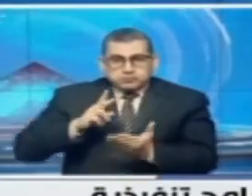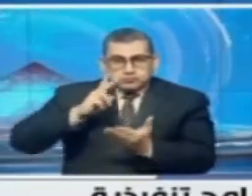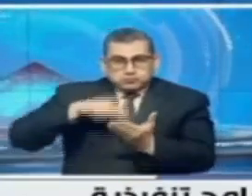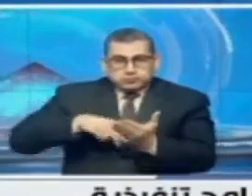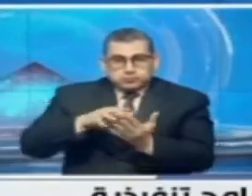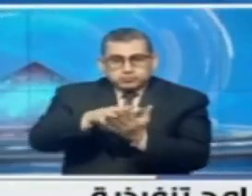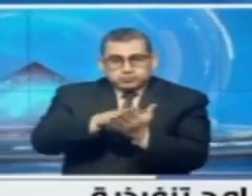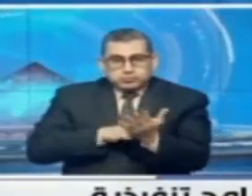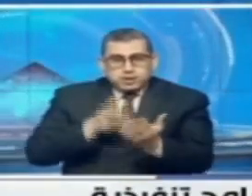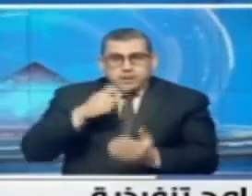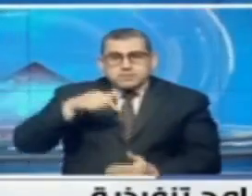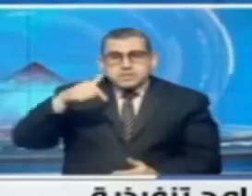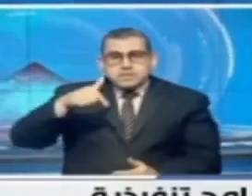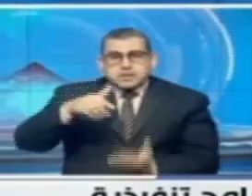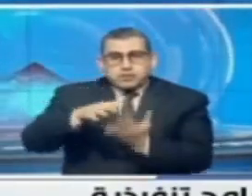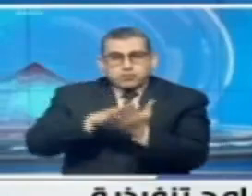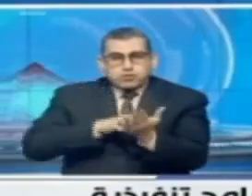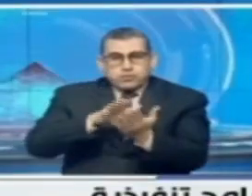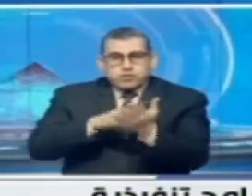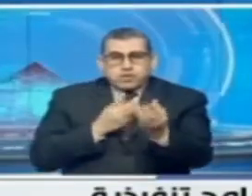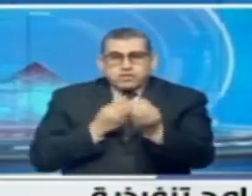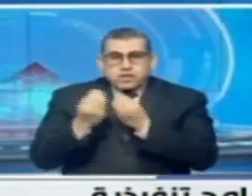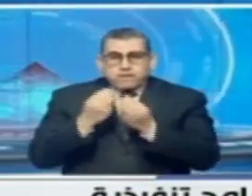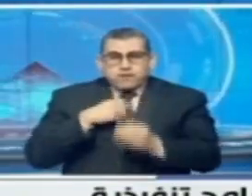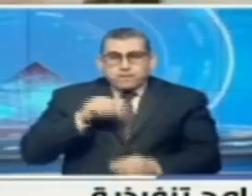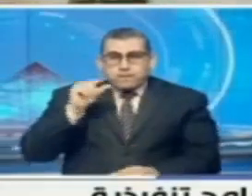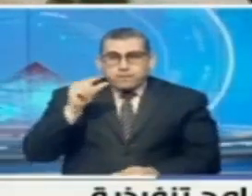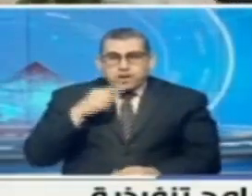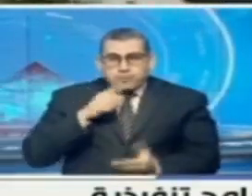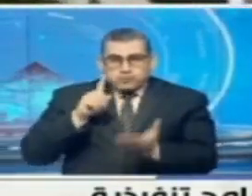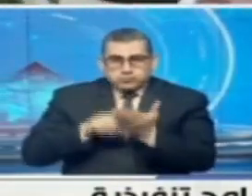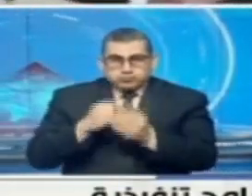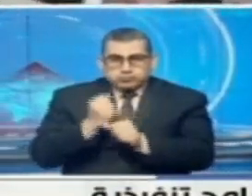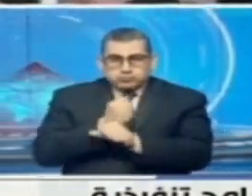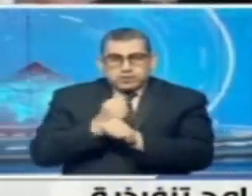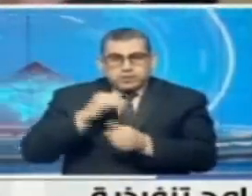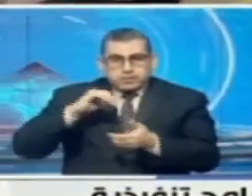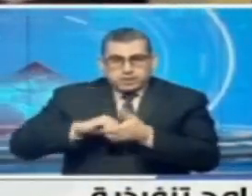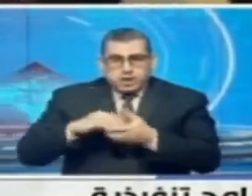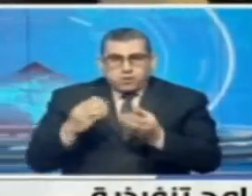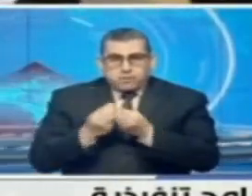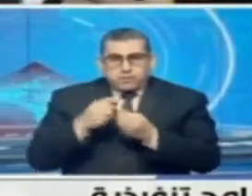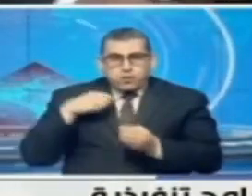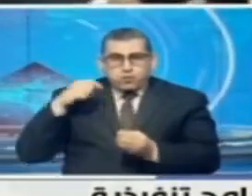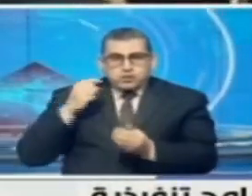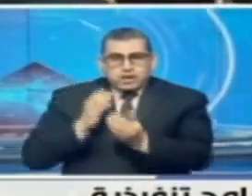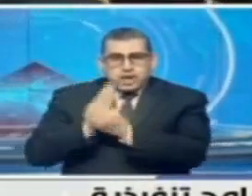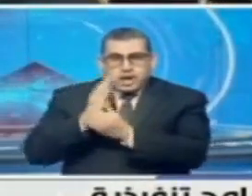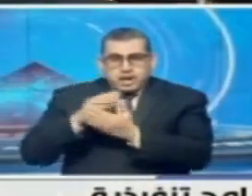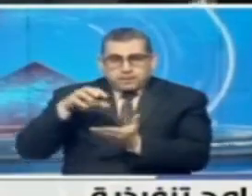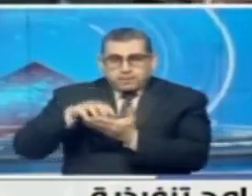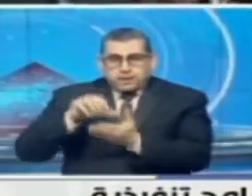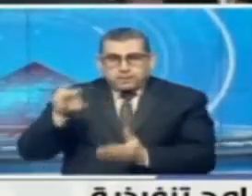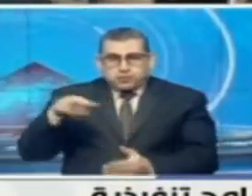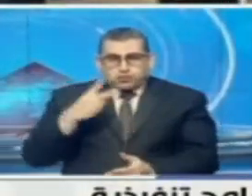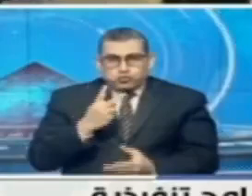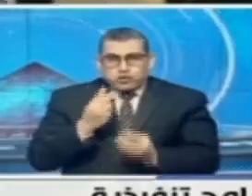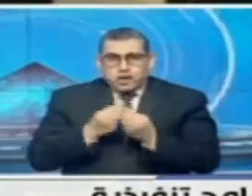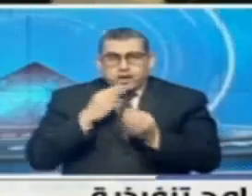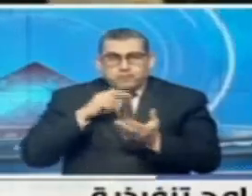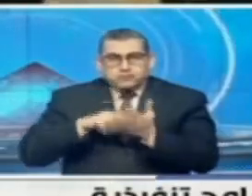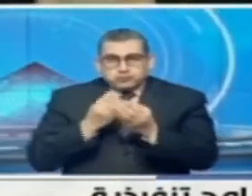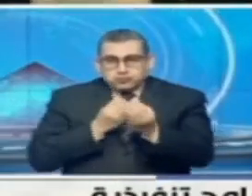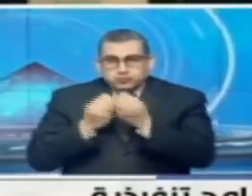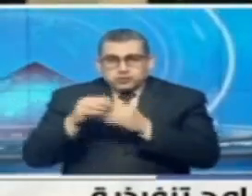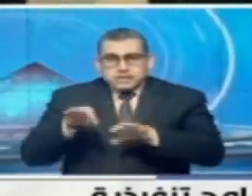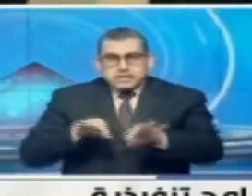بدر البوسعيدي 6 مذكرات تفاهم وبرامج تنفيذية للتعاون بين وزارتي الخارجية البلدين حول